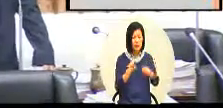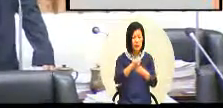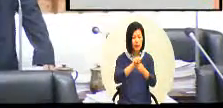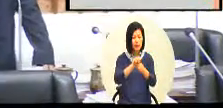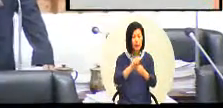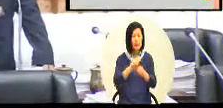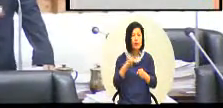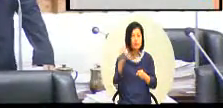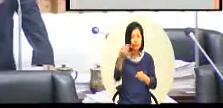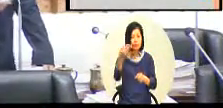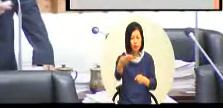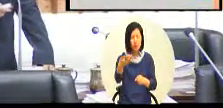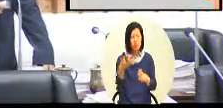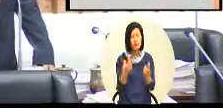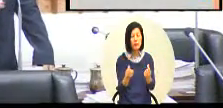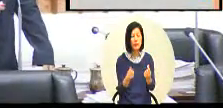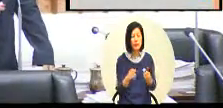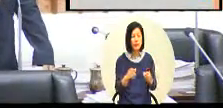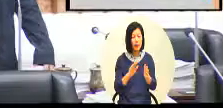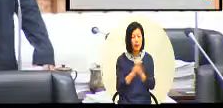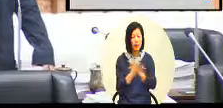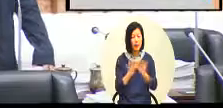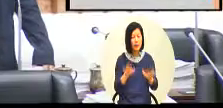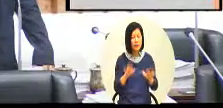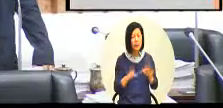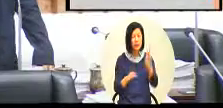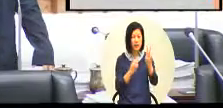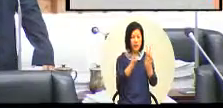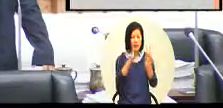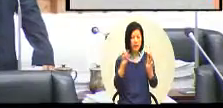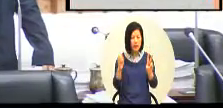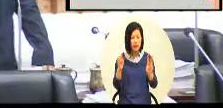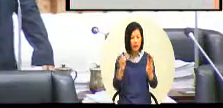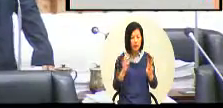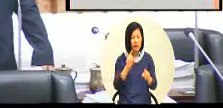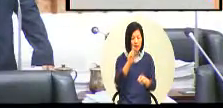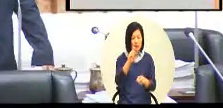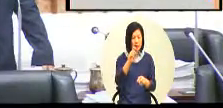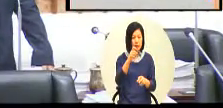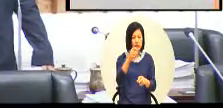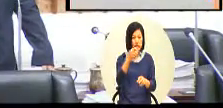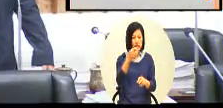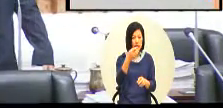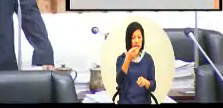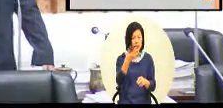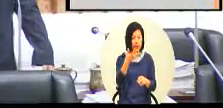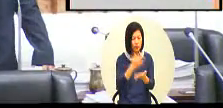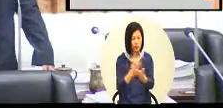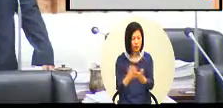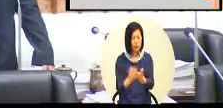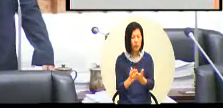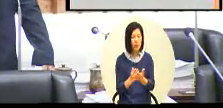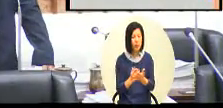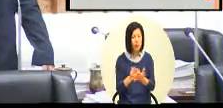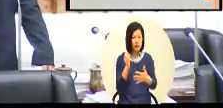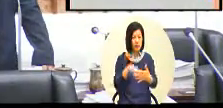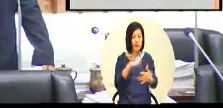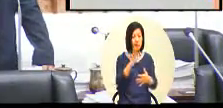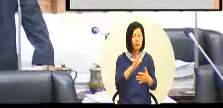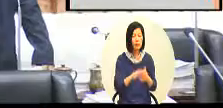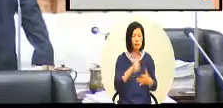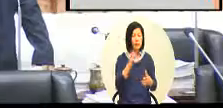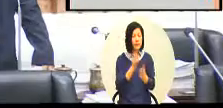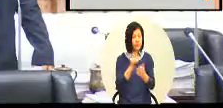增列了9项，变成现在的 2.0 为17项的一个增加的一个项目。那另外增加的项目里